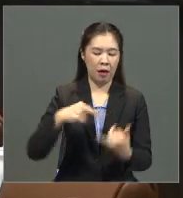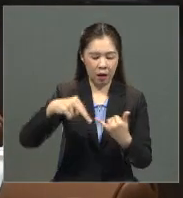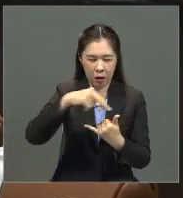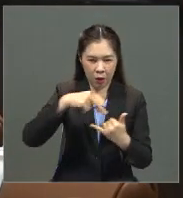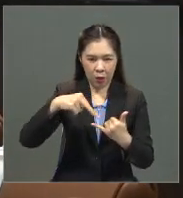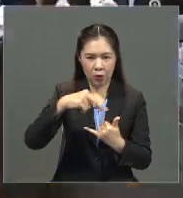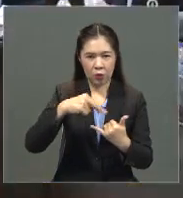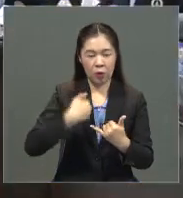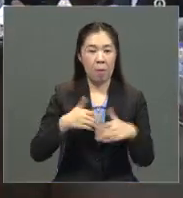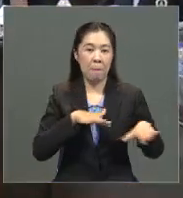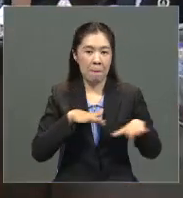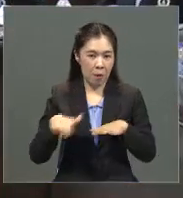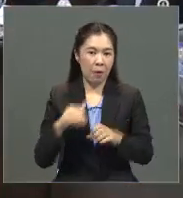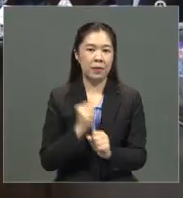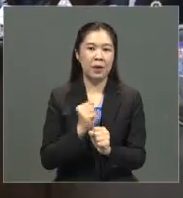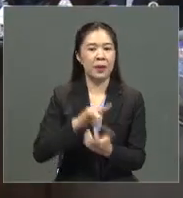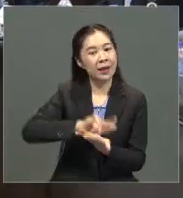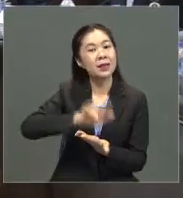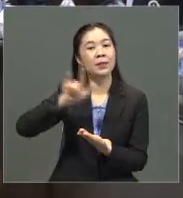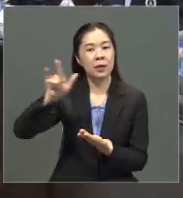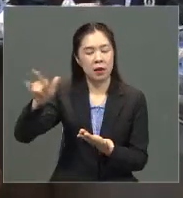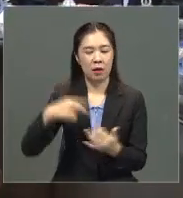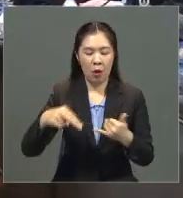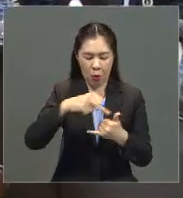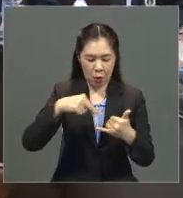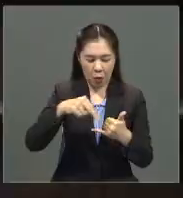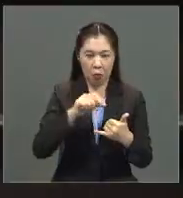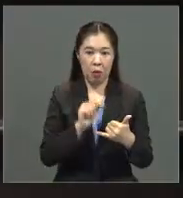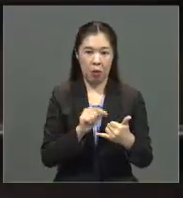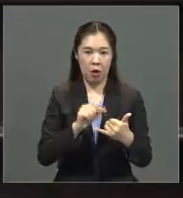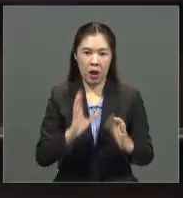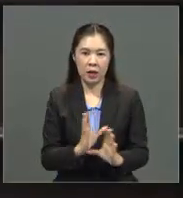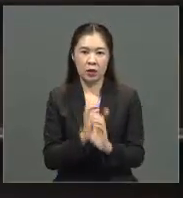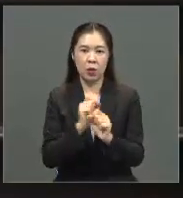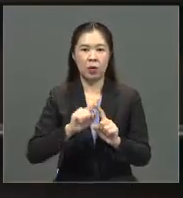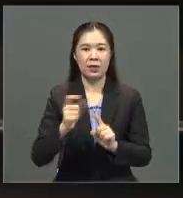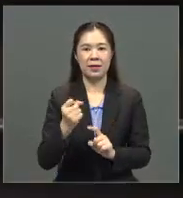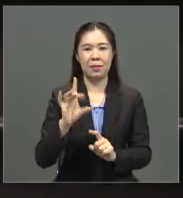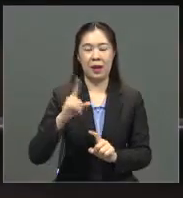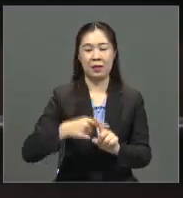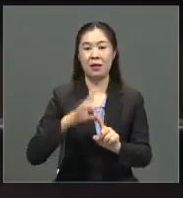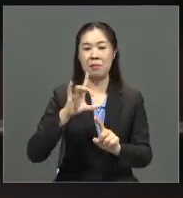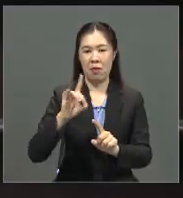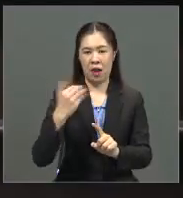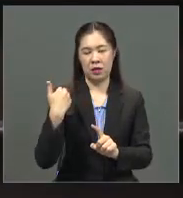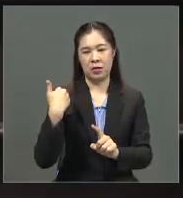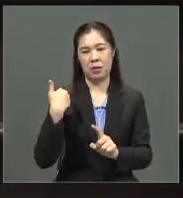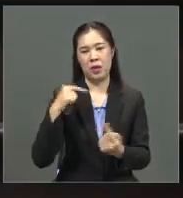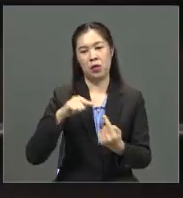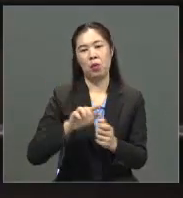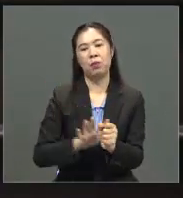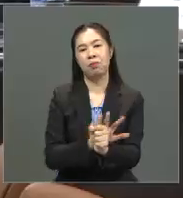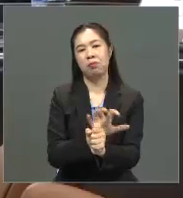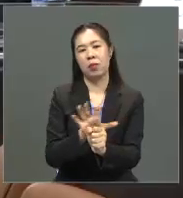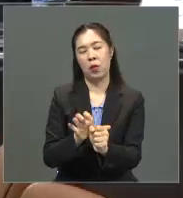เพื่อเดินทางไปทำงานในต่างประเทศเพราะไปตรวจสุขภาพปรากฏว่าผลตัวที่ออกมาเมื่อวันที่ 18สิงหาเนี่ยไปปมีอายุต่ำ